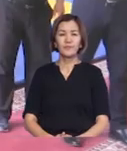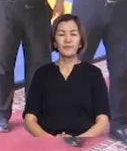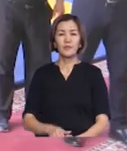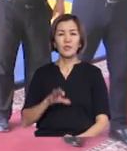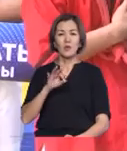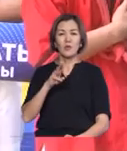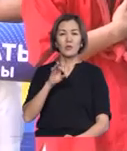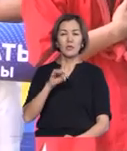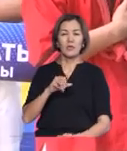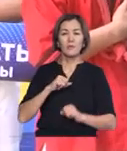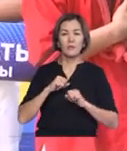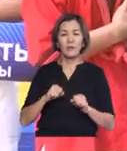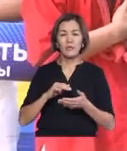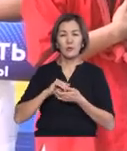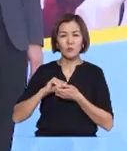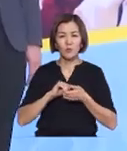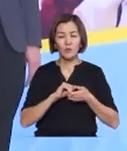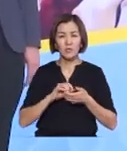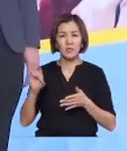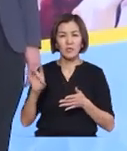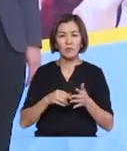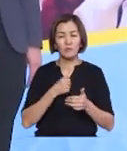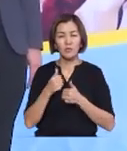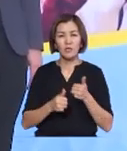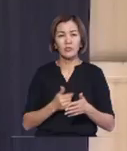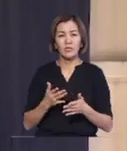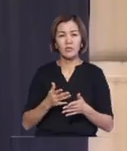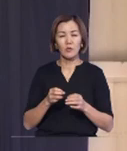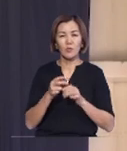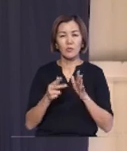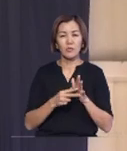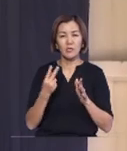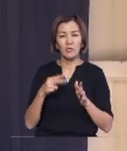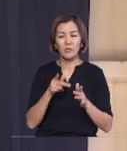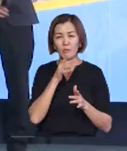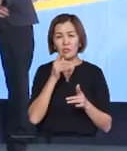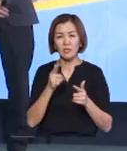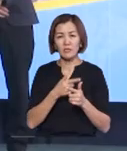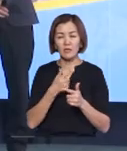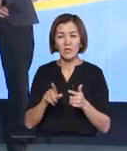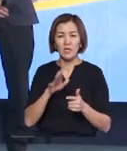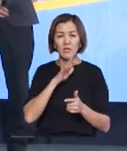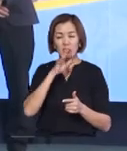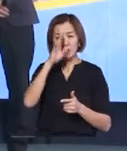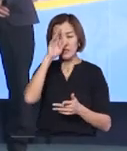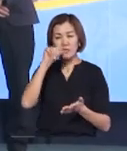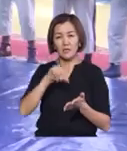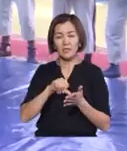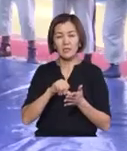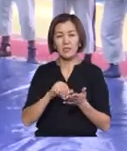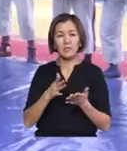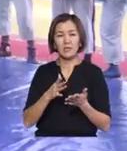Өтеген Батыр ауылында белбеу күрестен ту көтерген республика біріншілігіне 18 бен 20 жас аралығындағы қыз жігіттер қатысты.